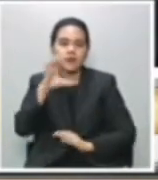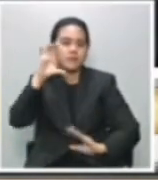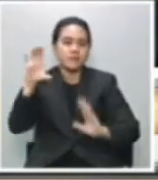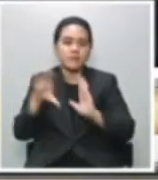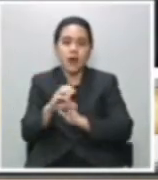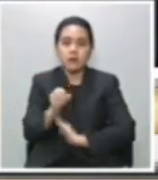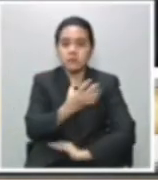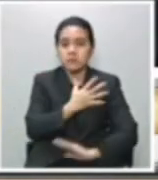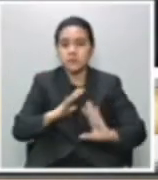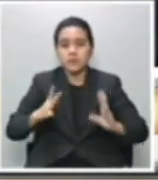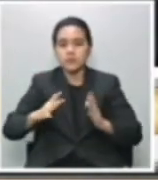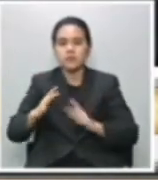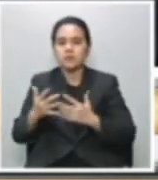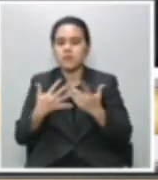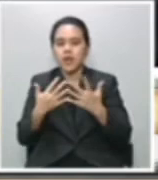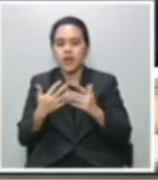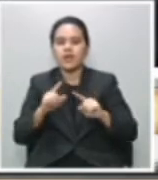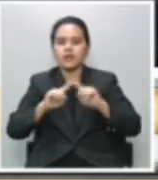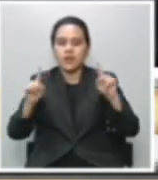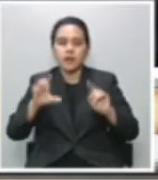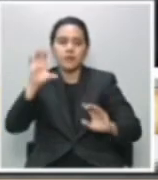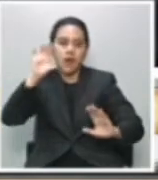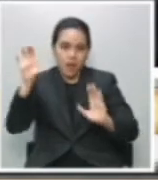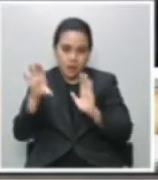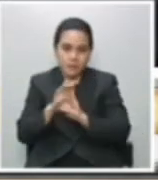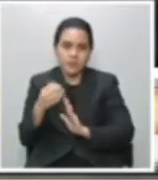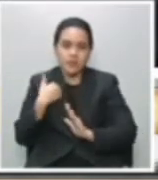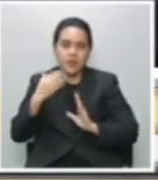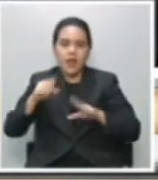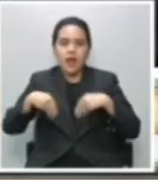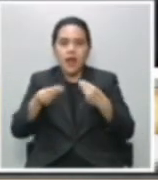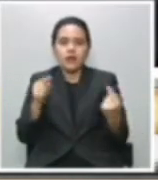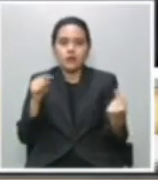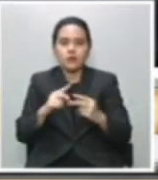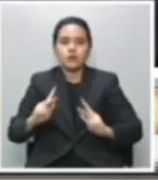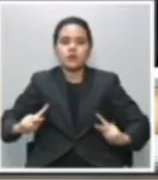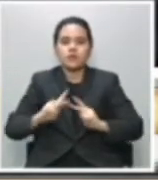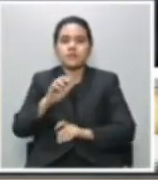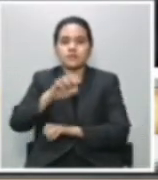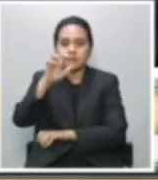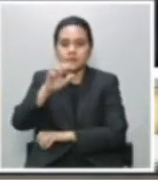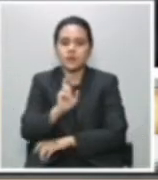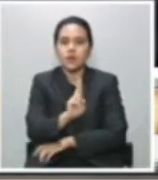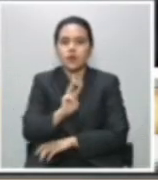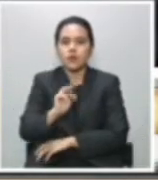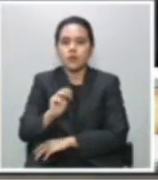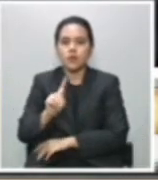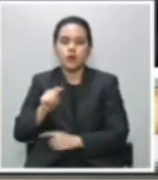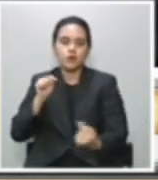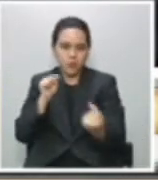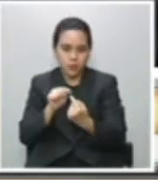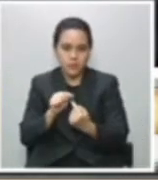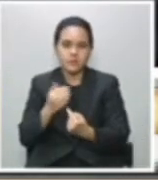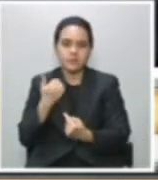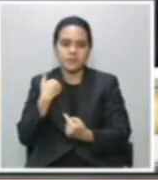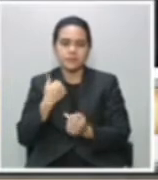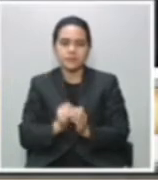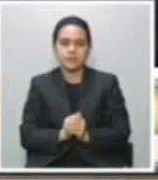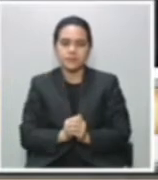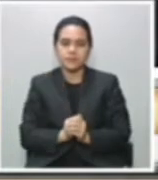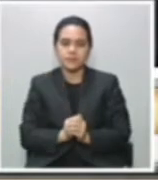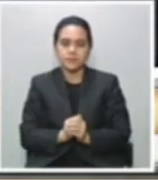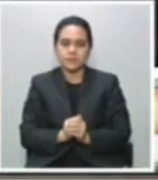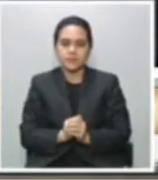มก็ยังมีรูปภาพที่จะส่งให้ทางกระทรวงมหาดไทยโดยท่านรัฐมนตรีนะครับ ท่านถามได้เลยครับครับ เส้นท